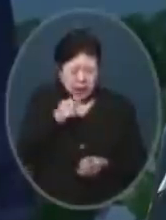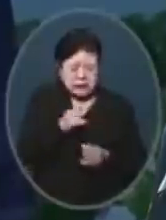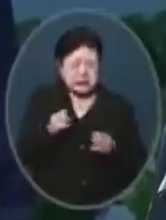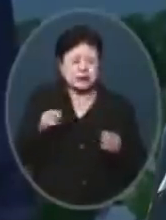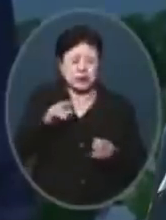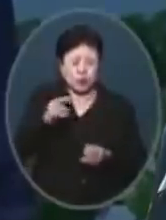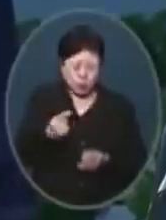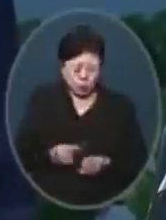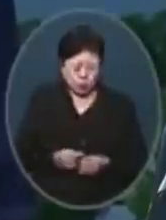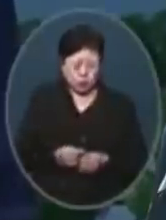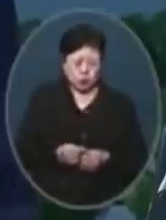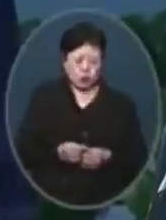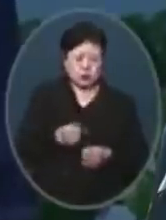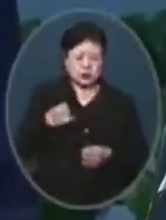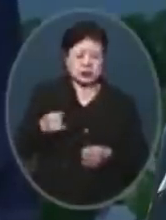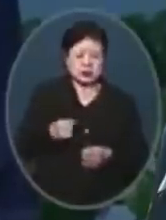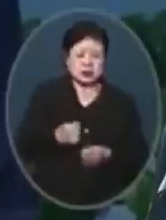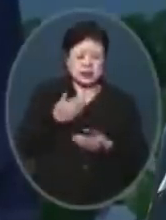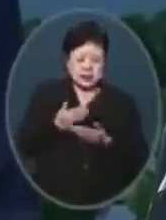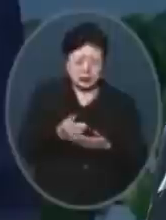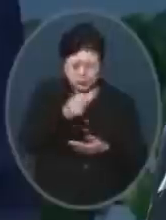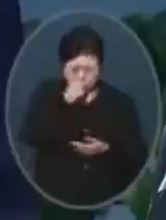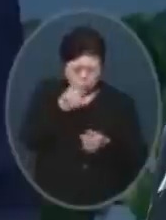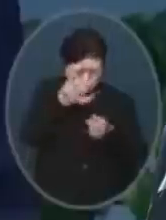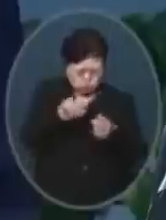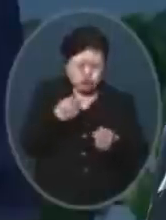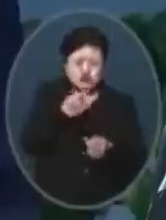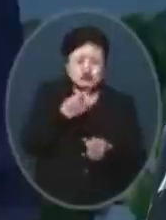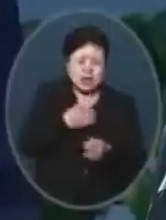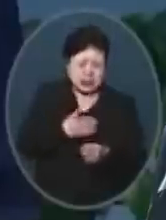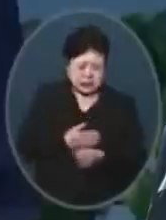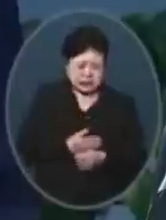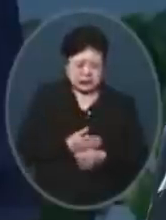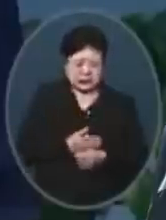악할지라도 자식에게 좋은 것 줄 줄 알거든.